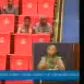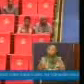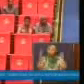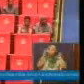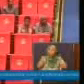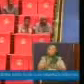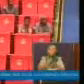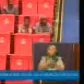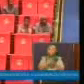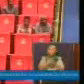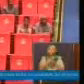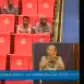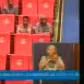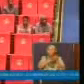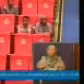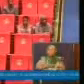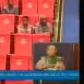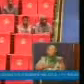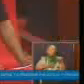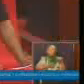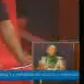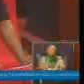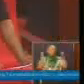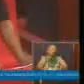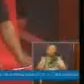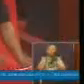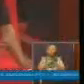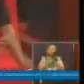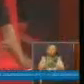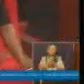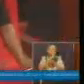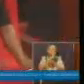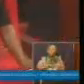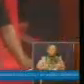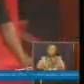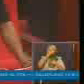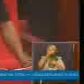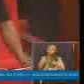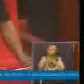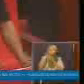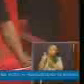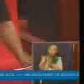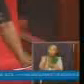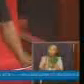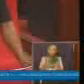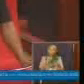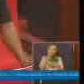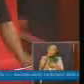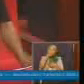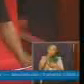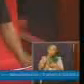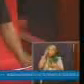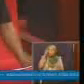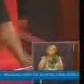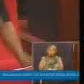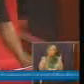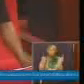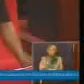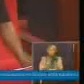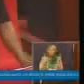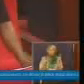Mheshimiwa mwenyekiti, nilipokuja swala la hati, wakawa wamepanga kabisa, na ndio maana waliwaandaa